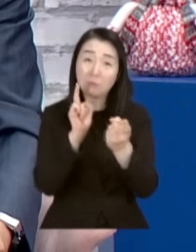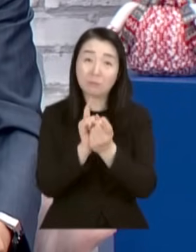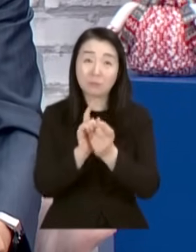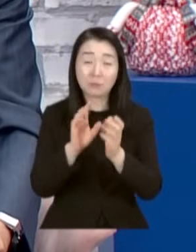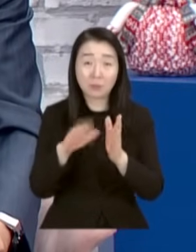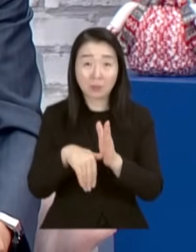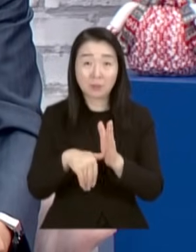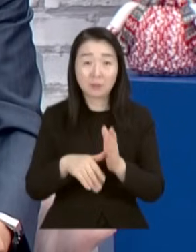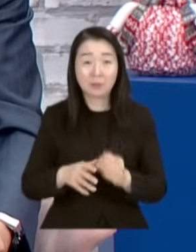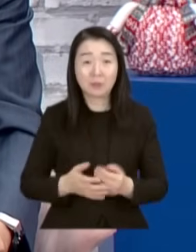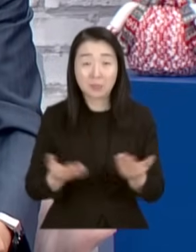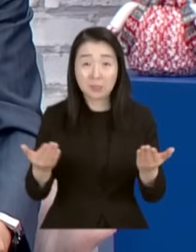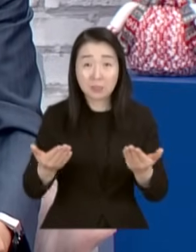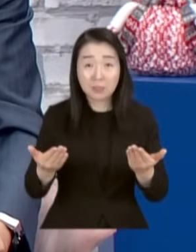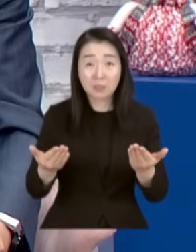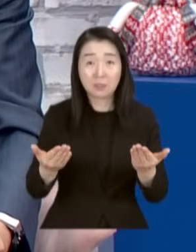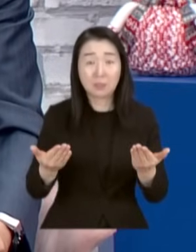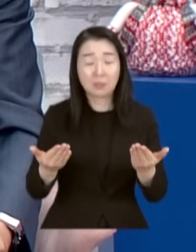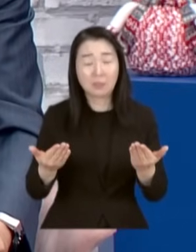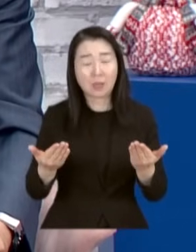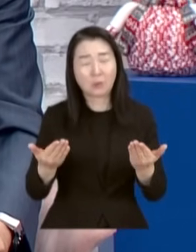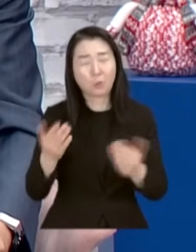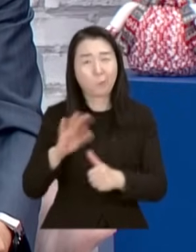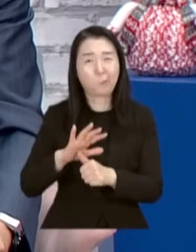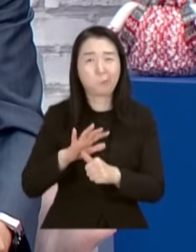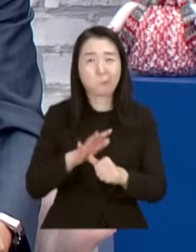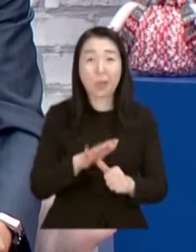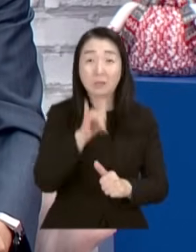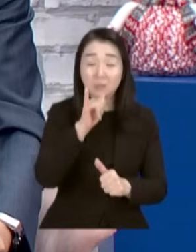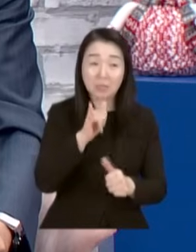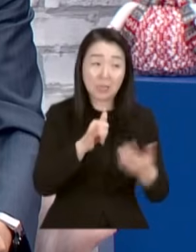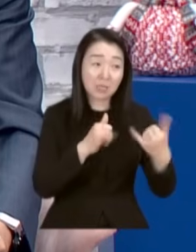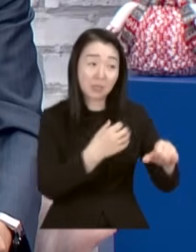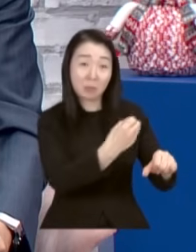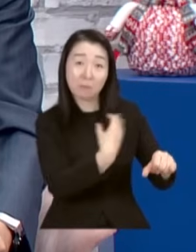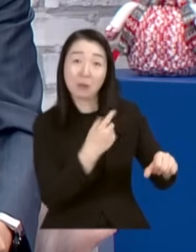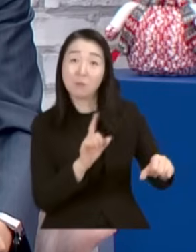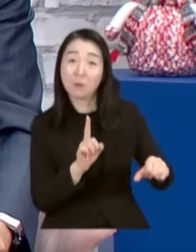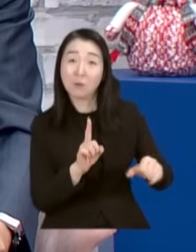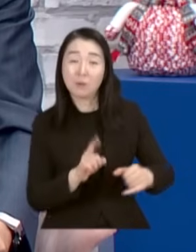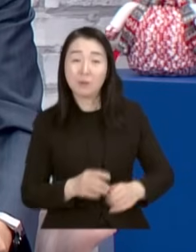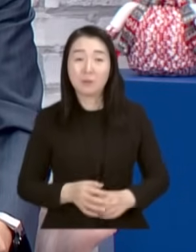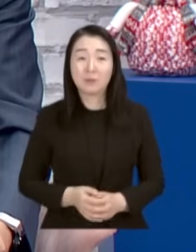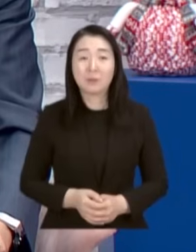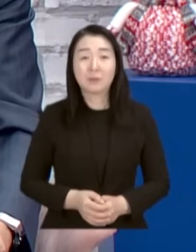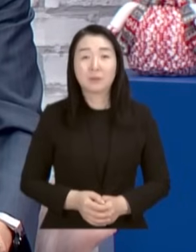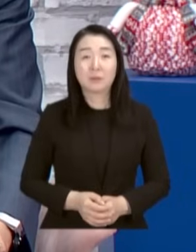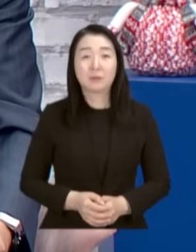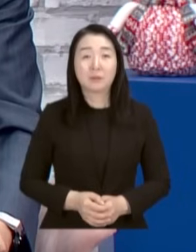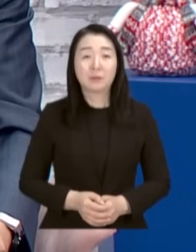때 이 일에 있어서 좀 약간 슬럼프 아이가 뭐라고 한마디 했다면서요.